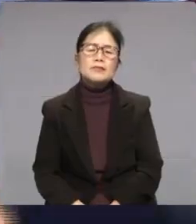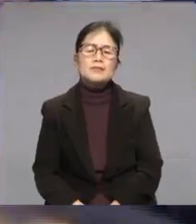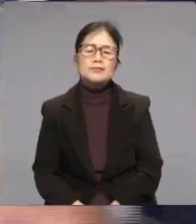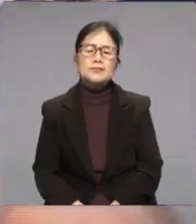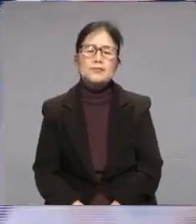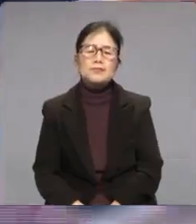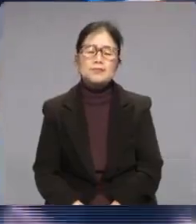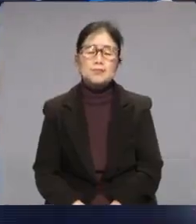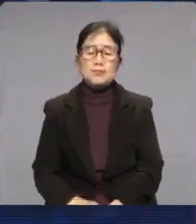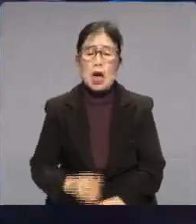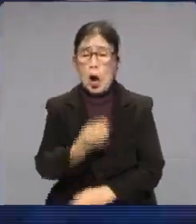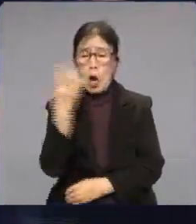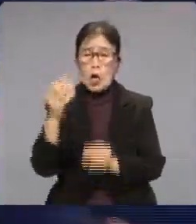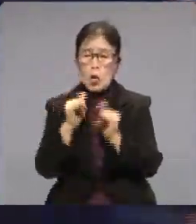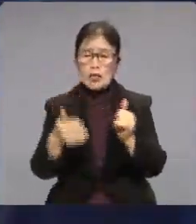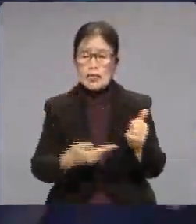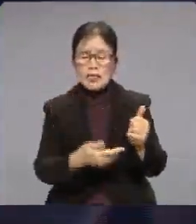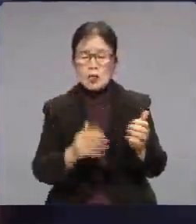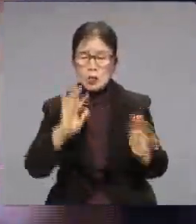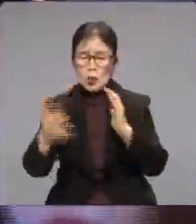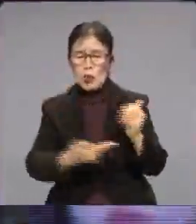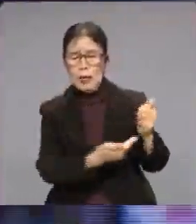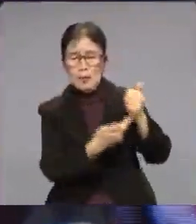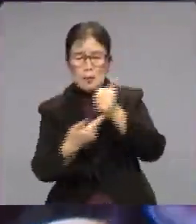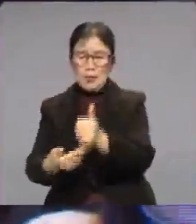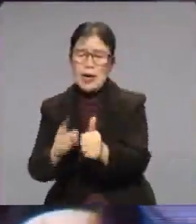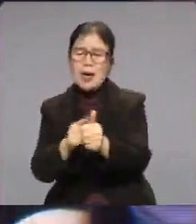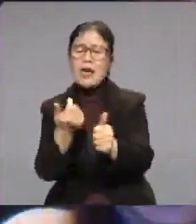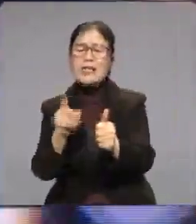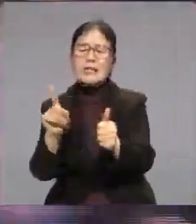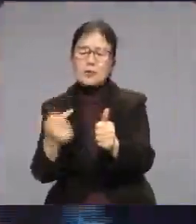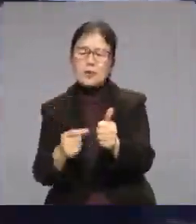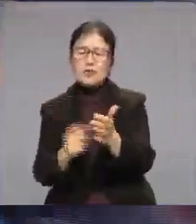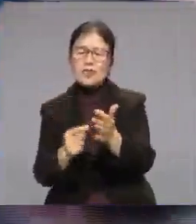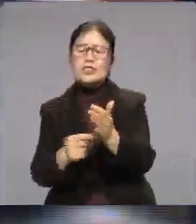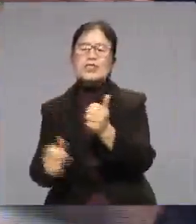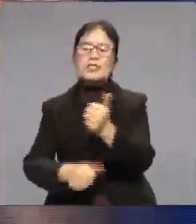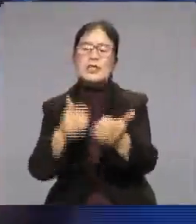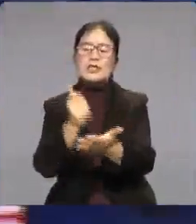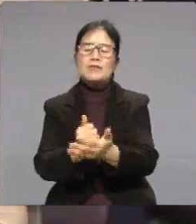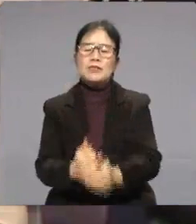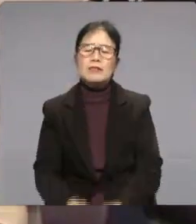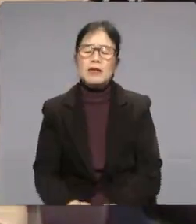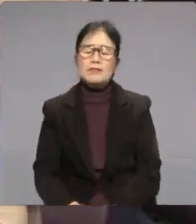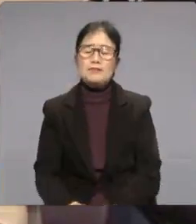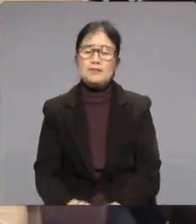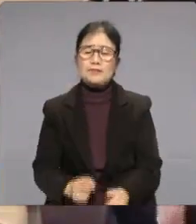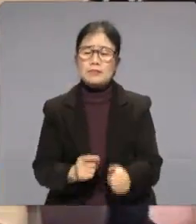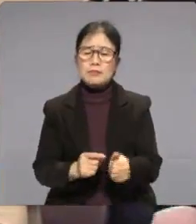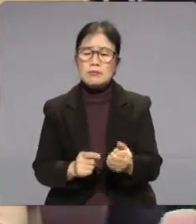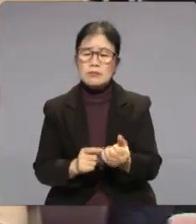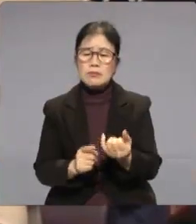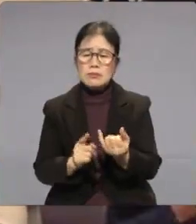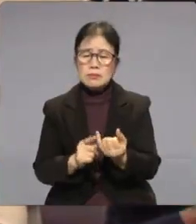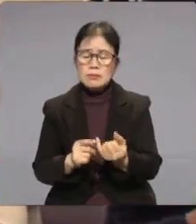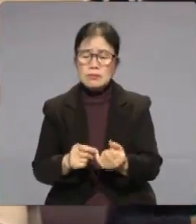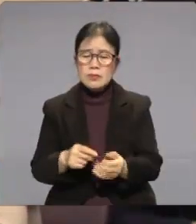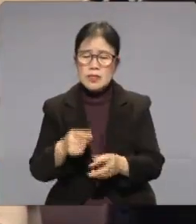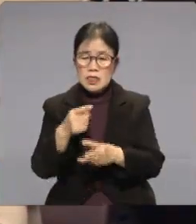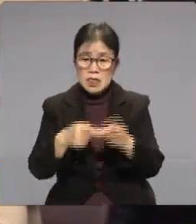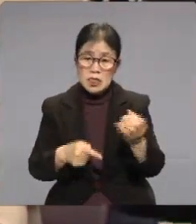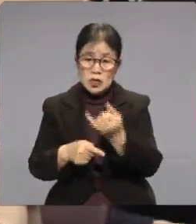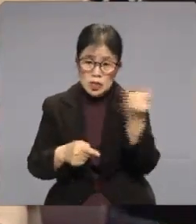중견 언론인 토론회에 초청받은 한동훈 국민의힘 비상대책위원장. 김건희 여사 명품 가방 논란 관련